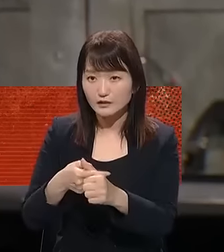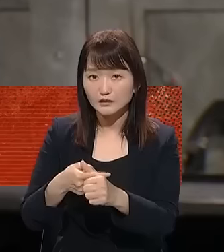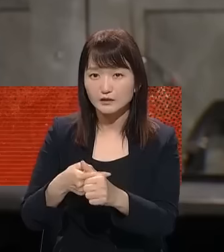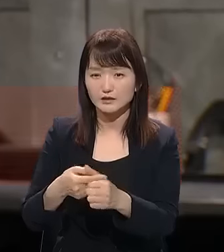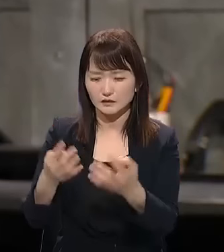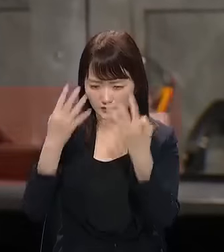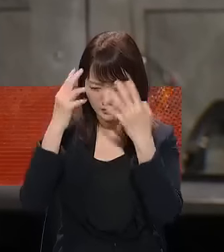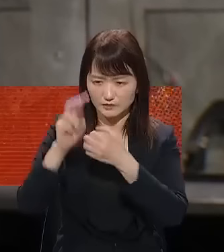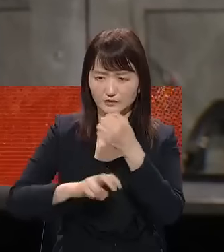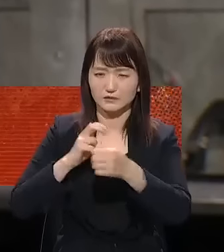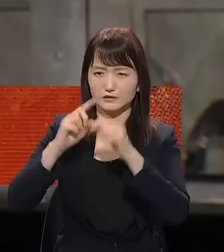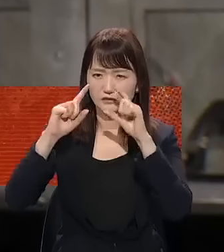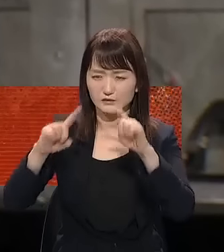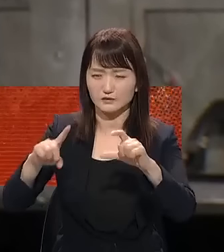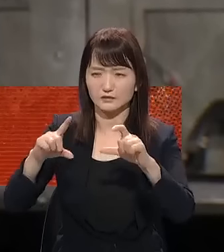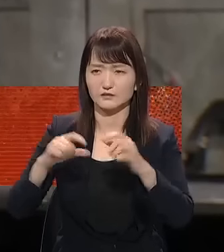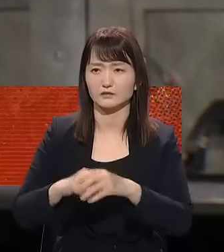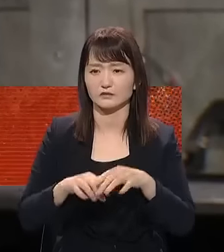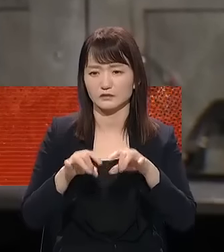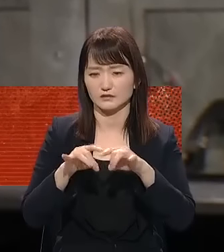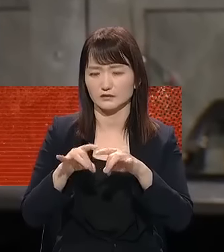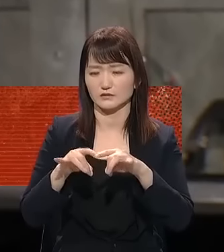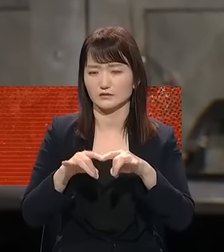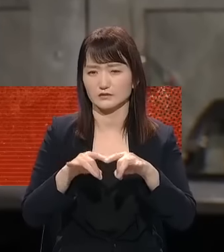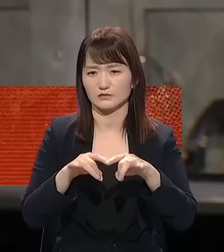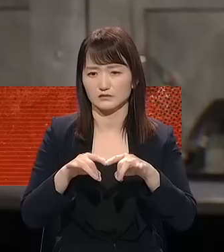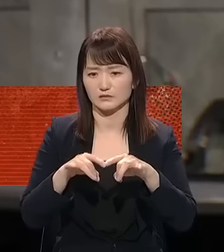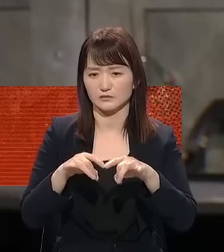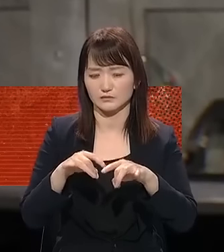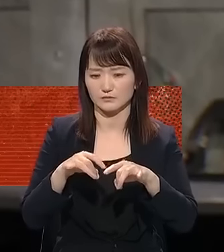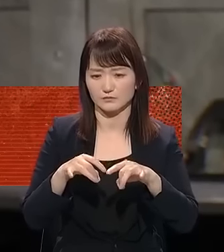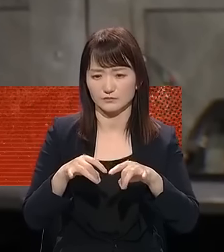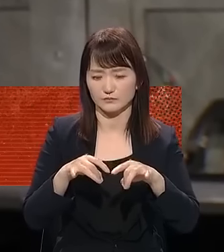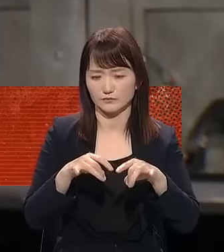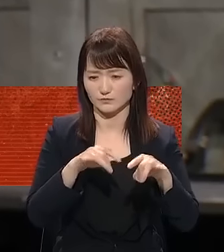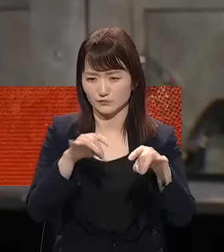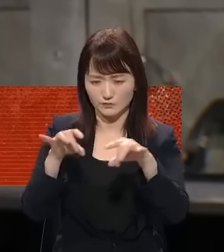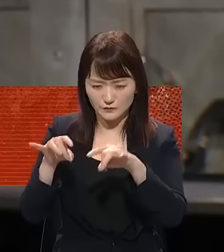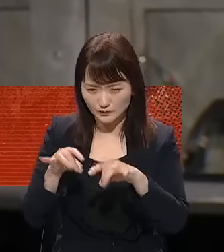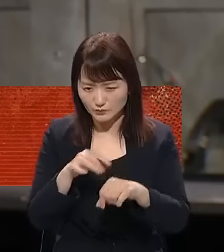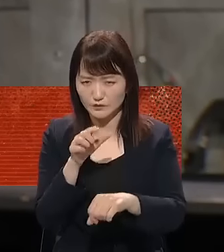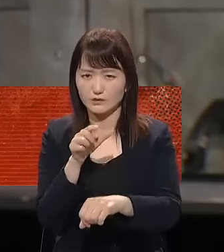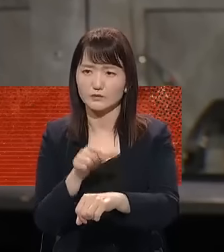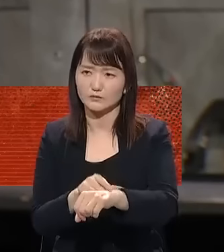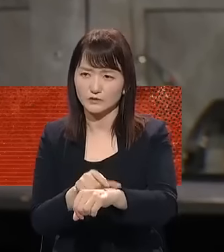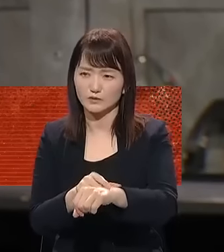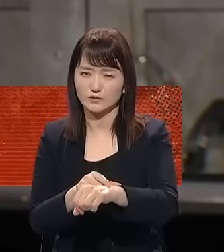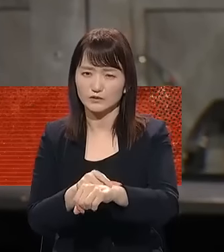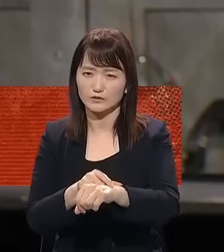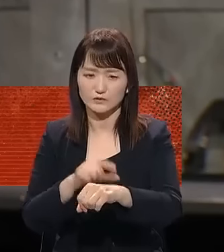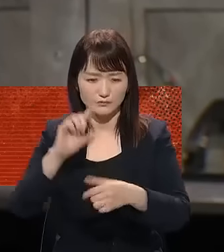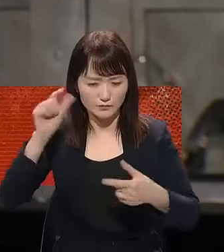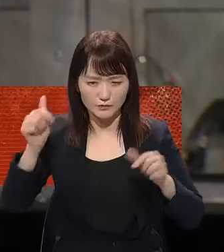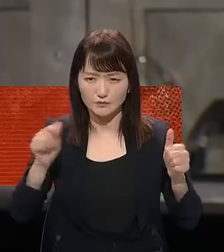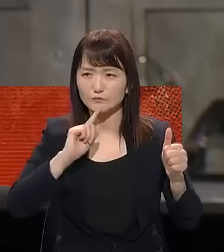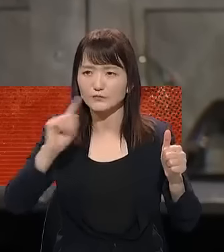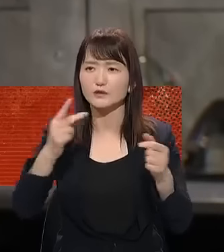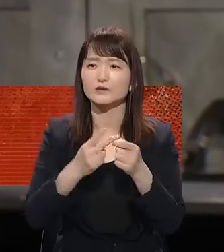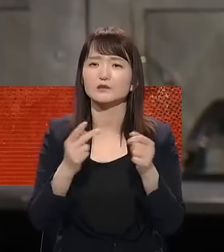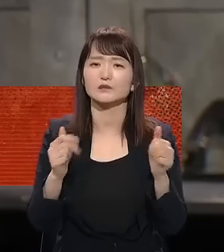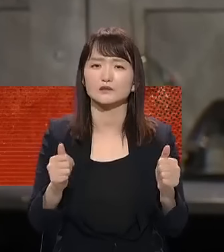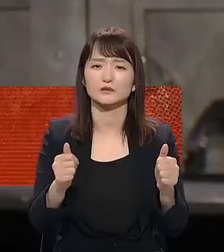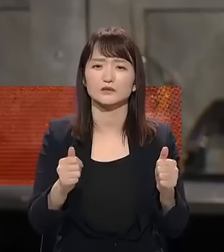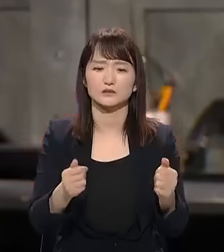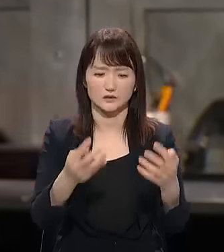선고를 하면서 위치추적 장치 20년간 부착하러 선고를 했는데 두 사람 다 불복해서 항소를 했는데요 항소 시험에서 오히려 다